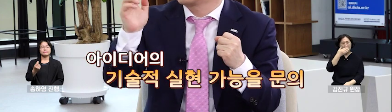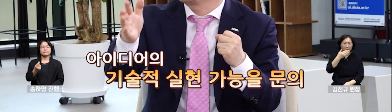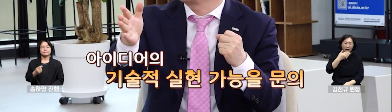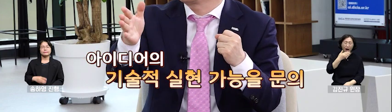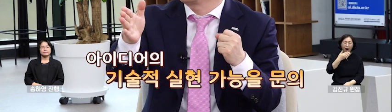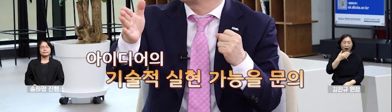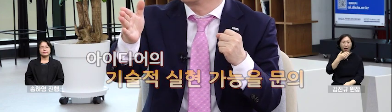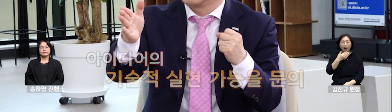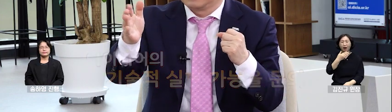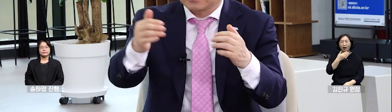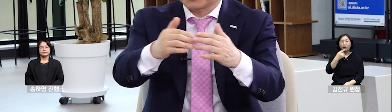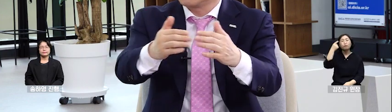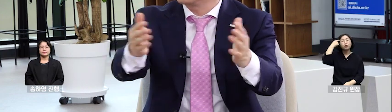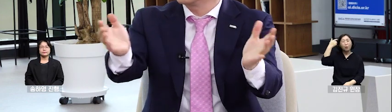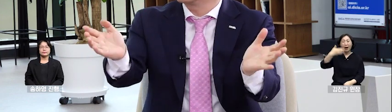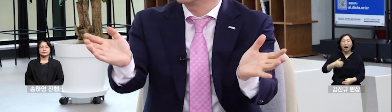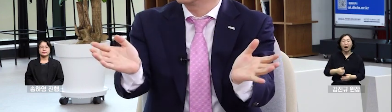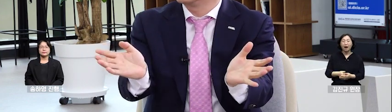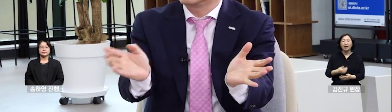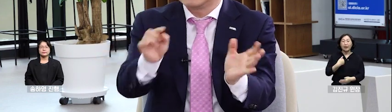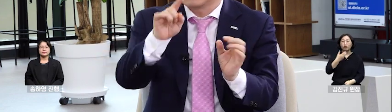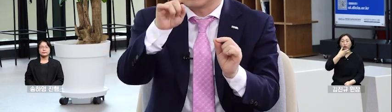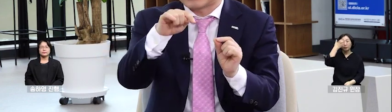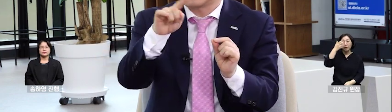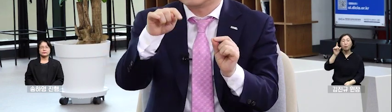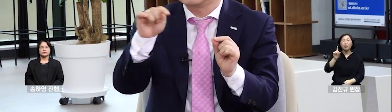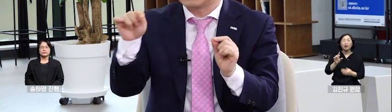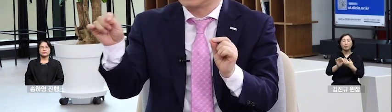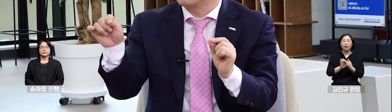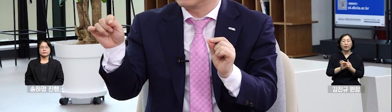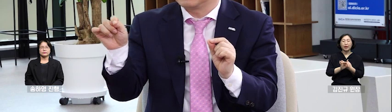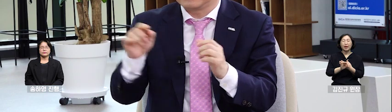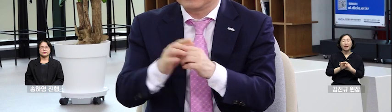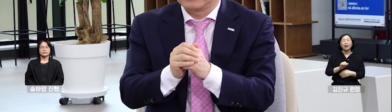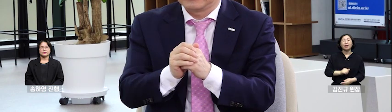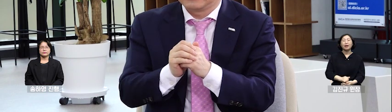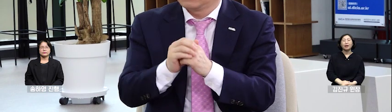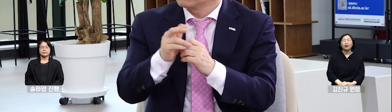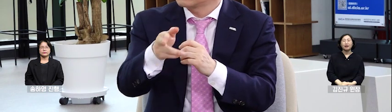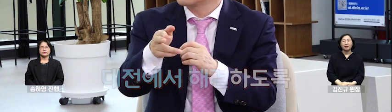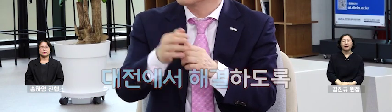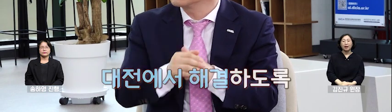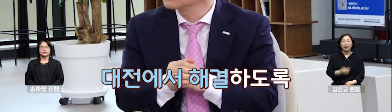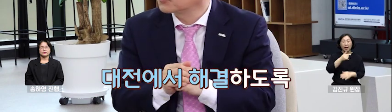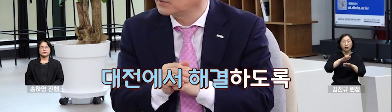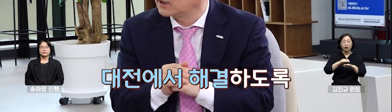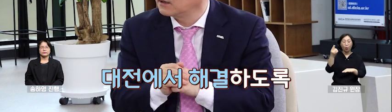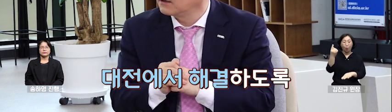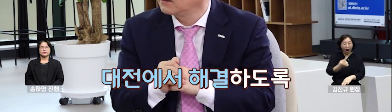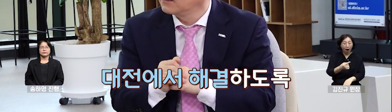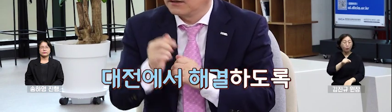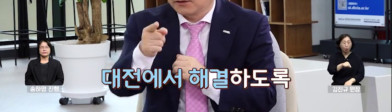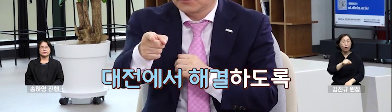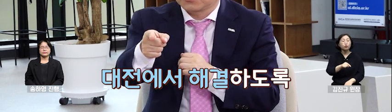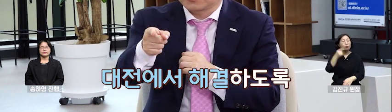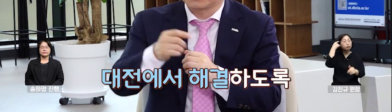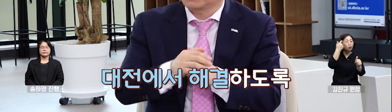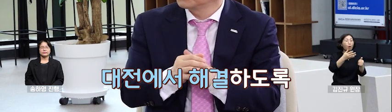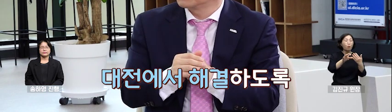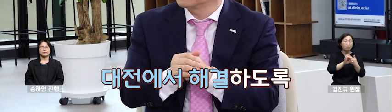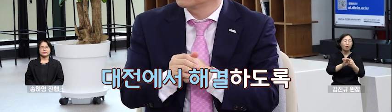책이 좀 물어 볼때가 없으니까 이렇게 저희 꿈이 그거예요 4 자의 앞으론 앱 이라고 했는데 대 전화 커져서 물어봐